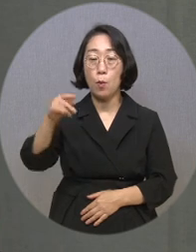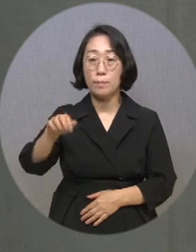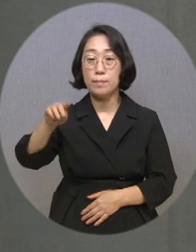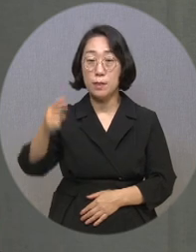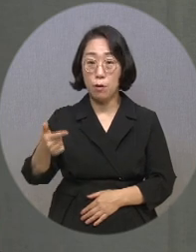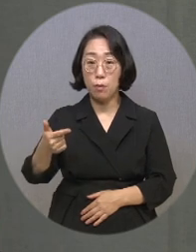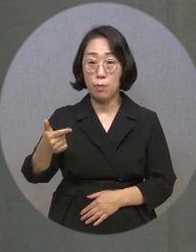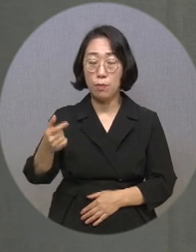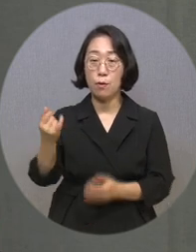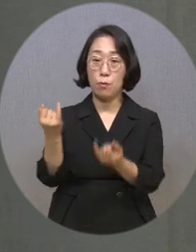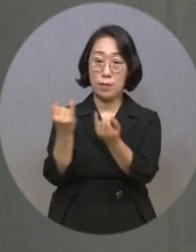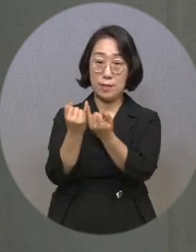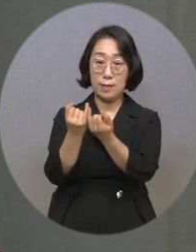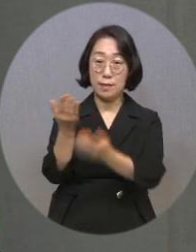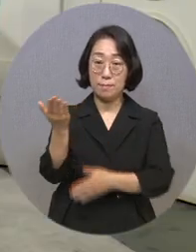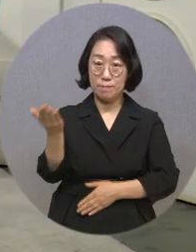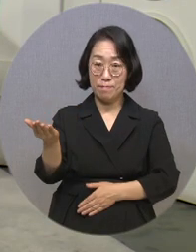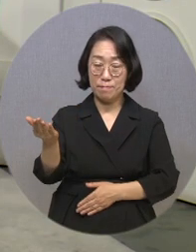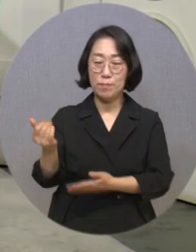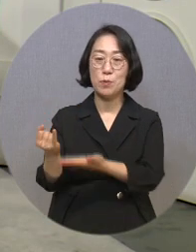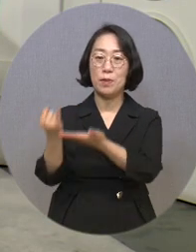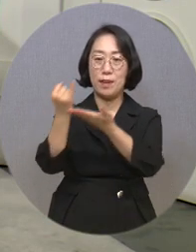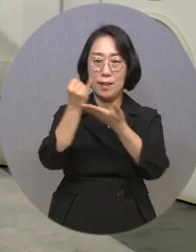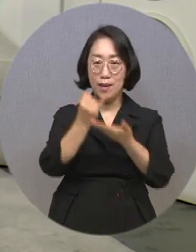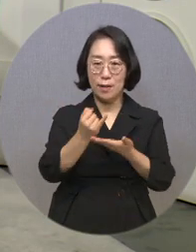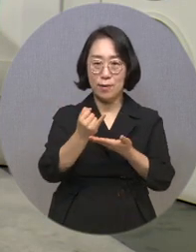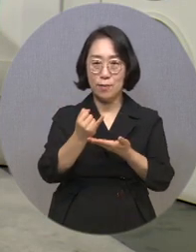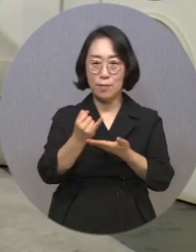노금선 원장님을 오늘 모시고